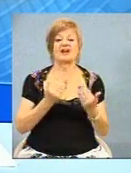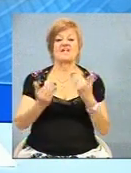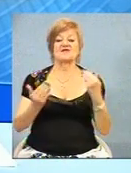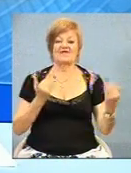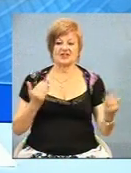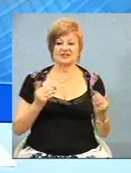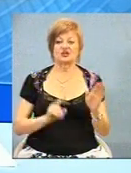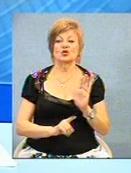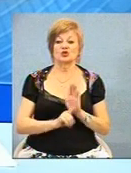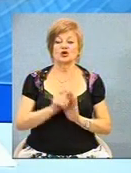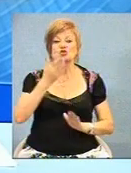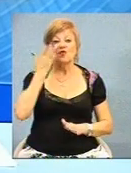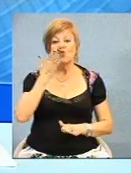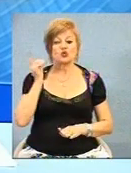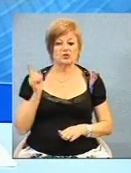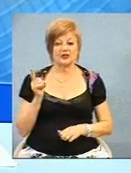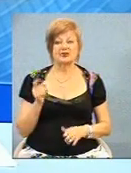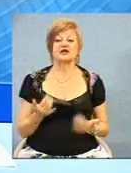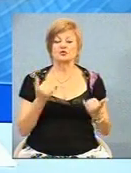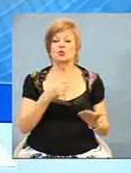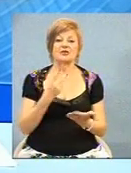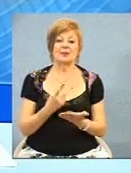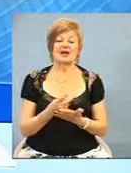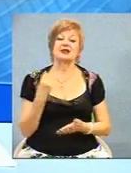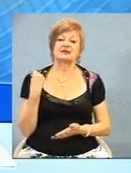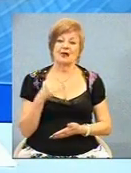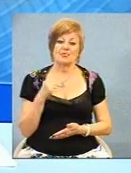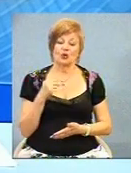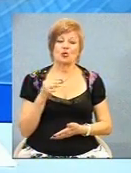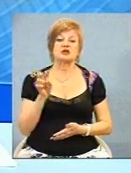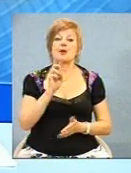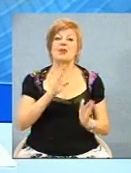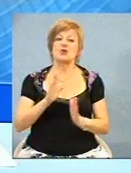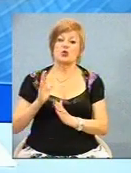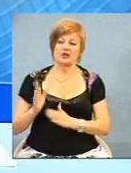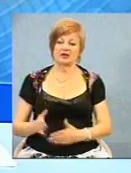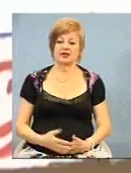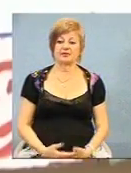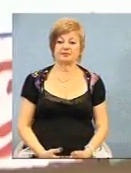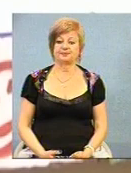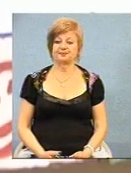торік започаткували в Ужгороді. Сьогодні її представили в Запорізькій обласній універсальній бібліотеці.